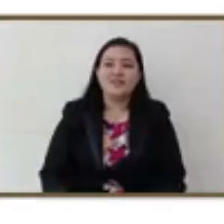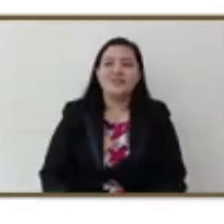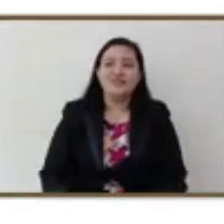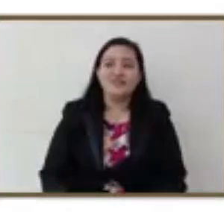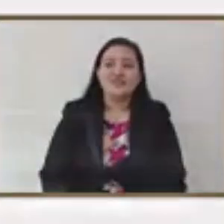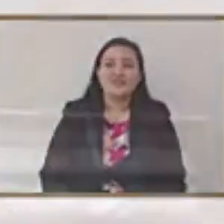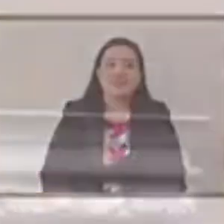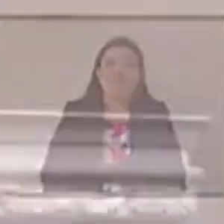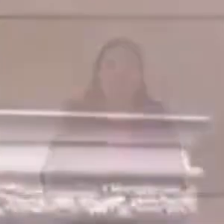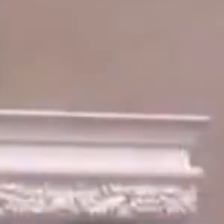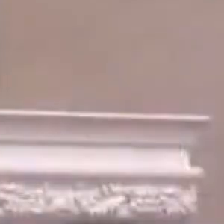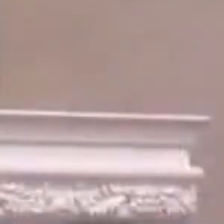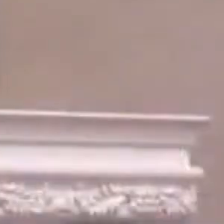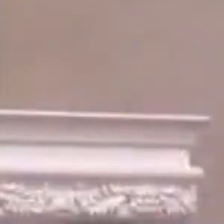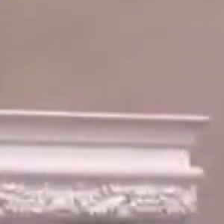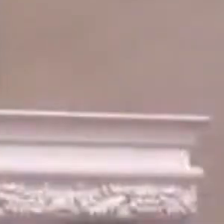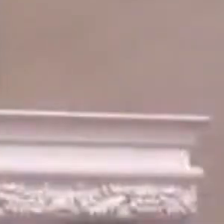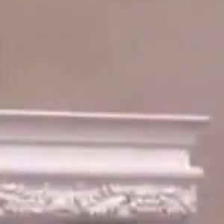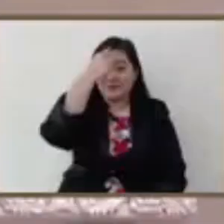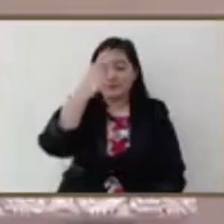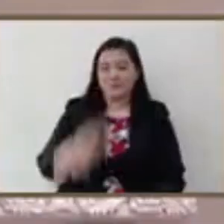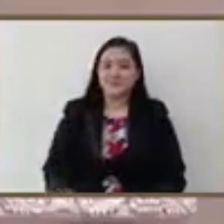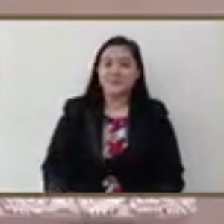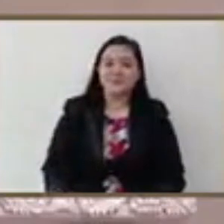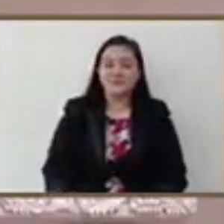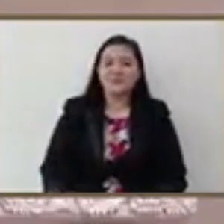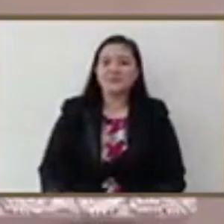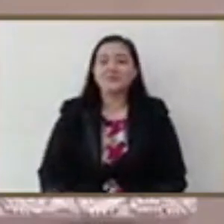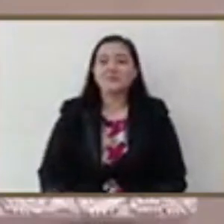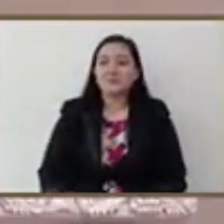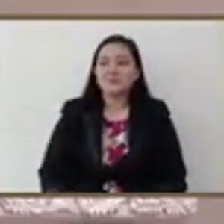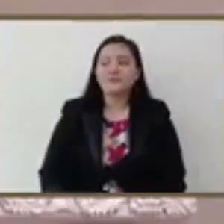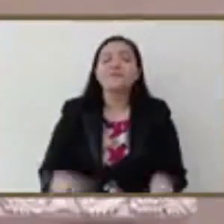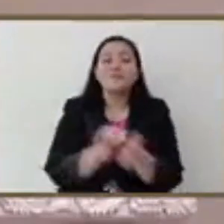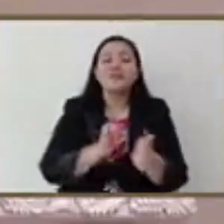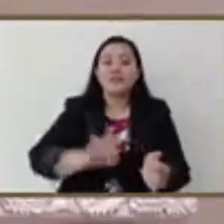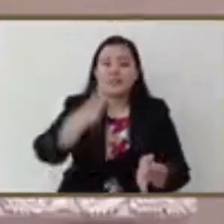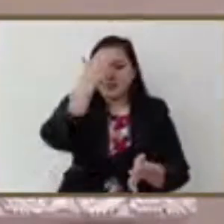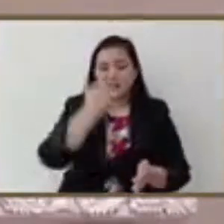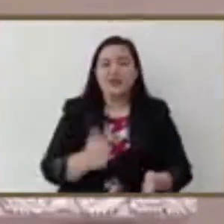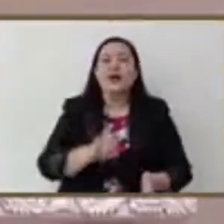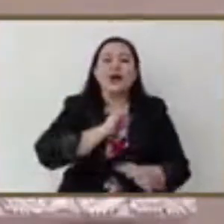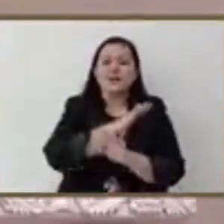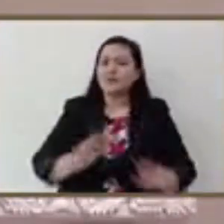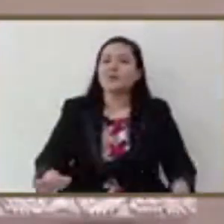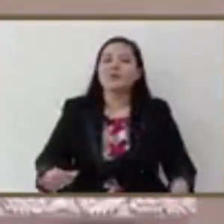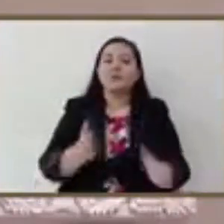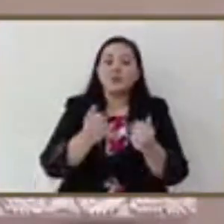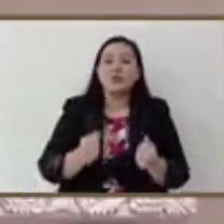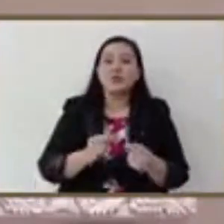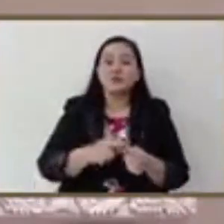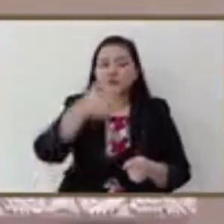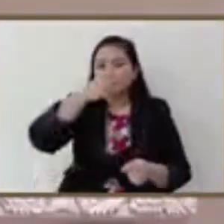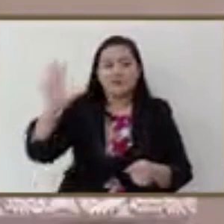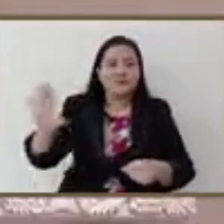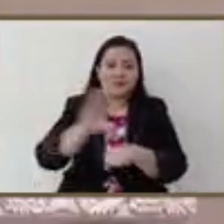hope you're getting the point, mga kapatid. Listen, so that's why I don't want to miss the church. Bakit? Sa church sumasagana ang salita